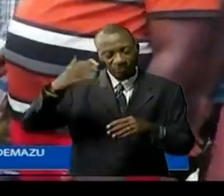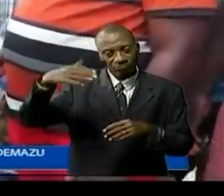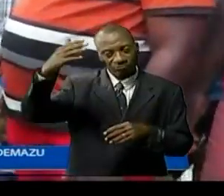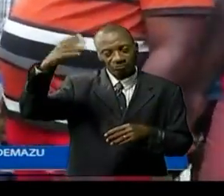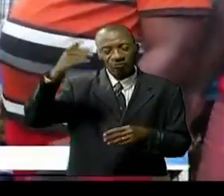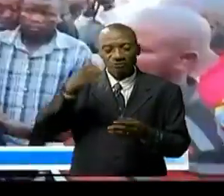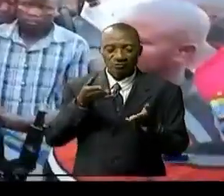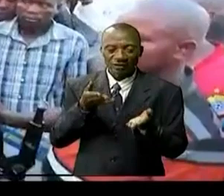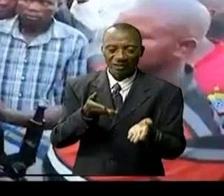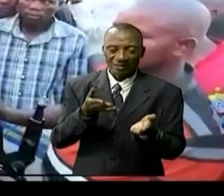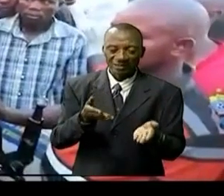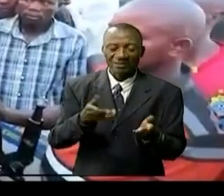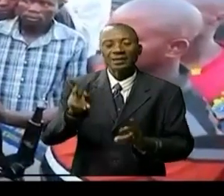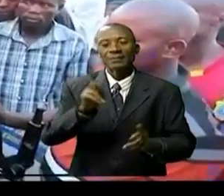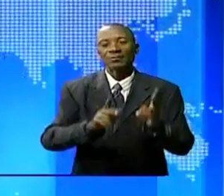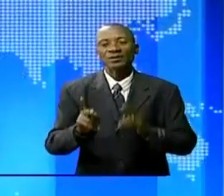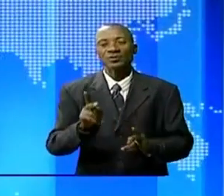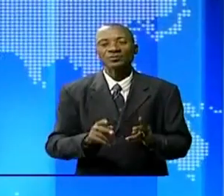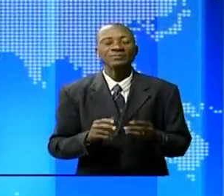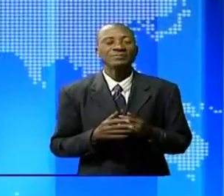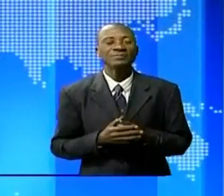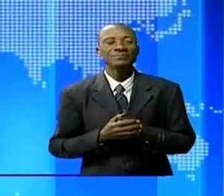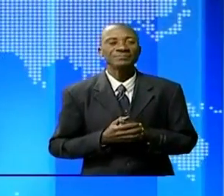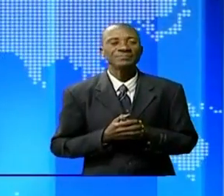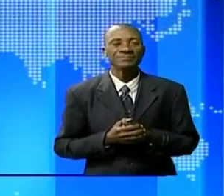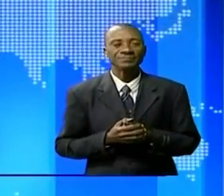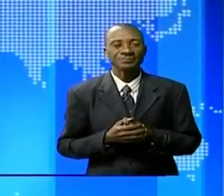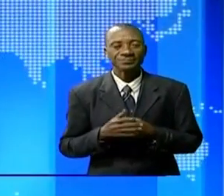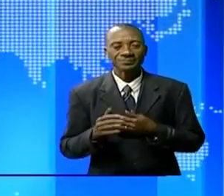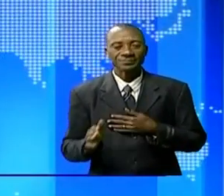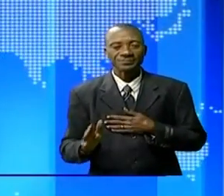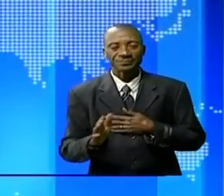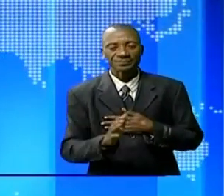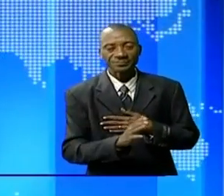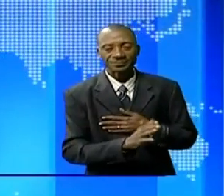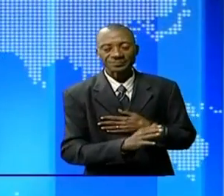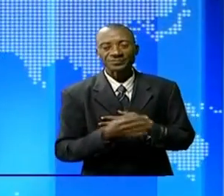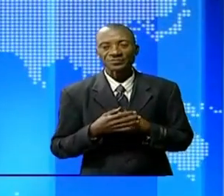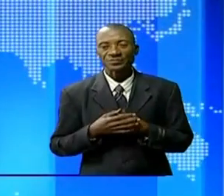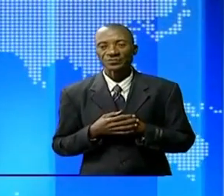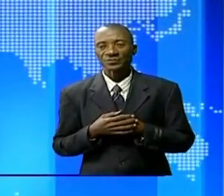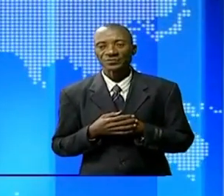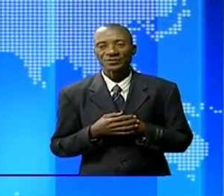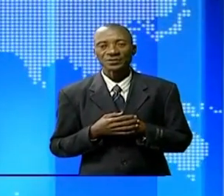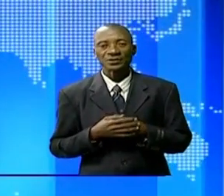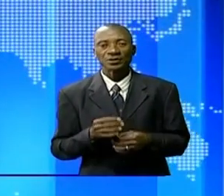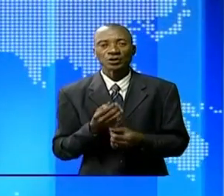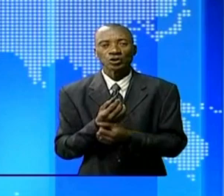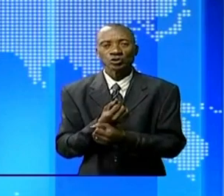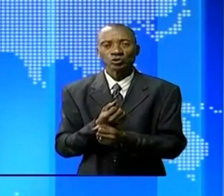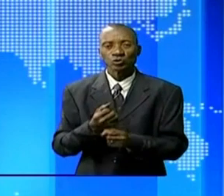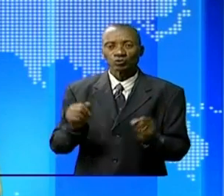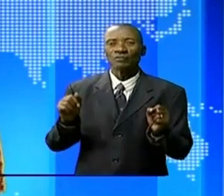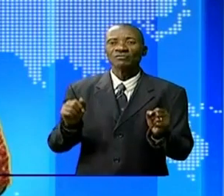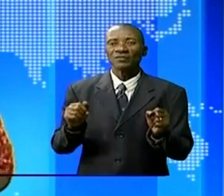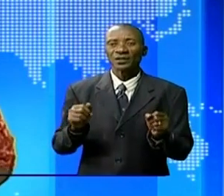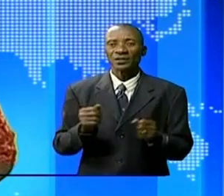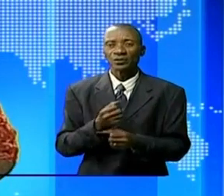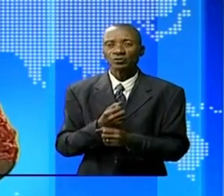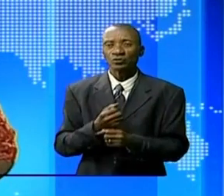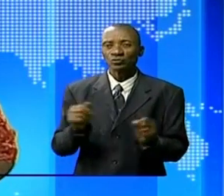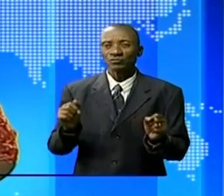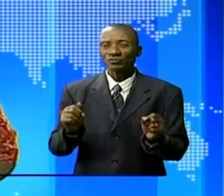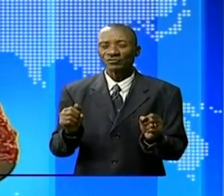cette population il est sauvé de justesse de la motion de défiance par le vote d'une motion